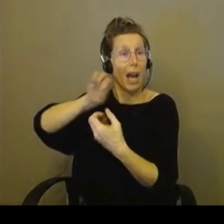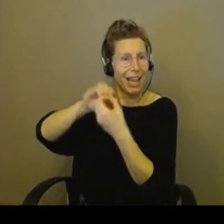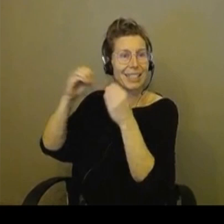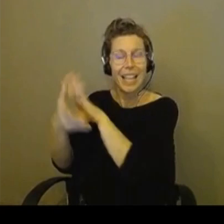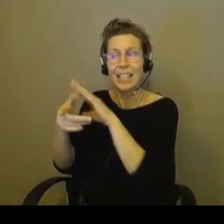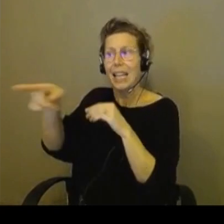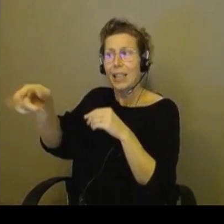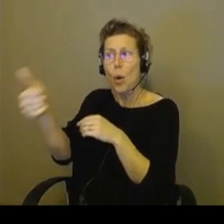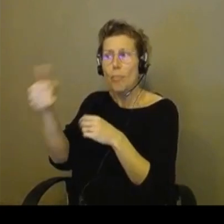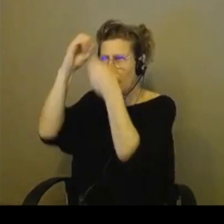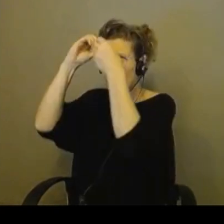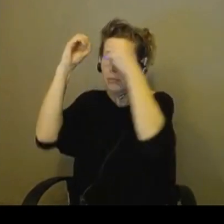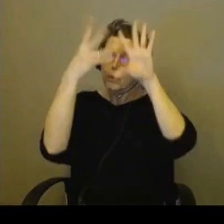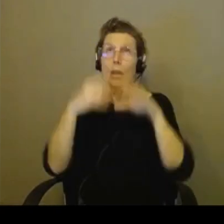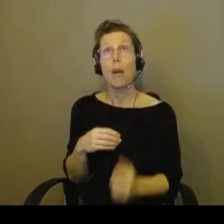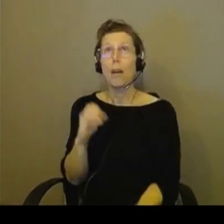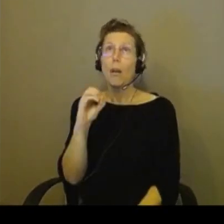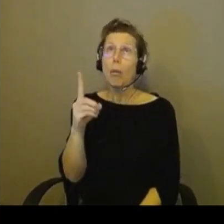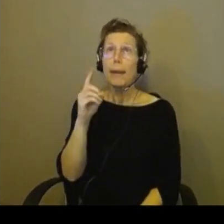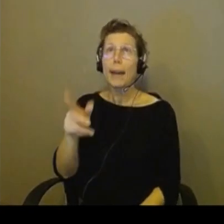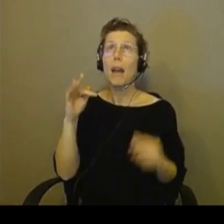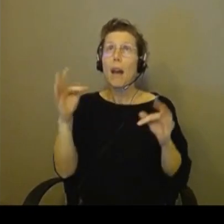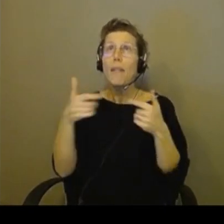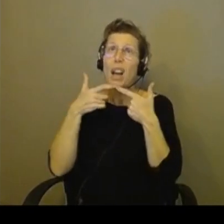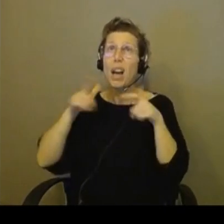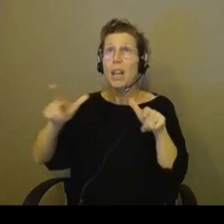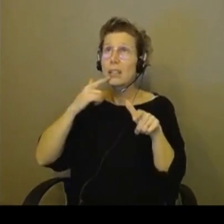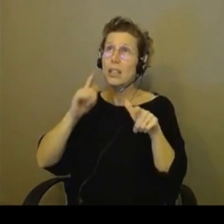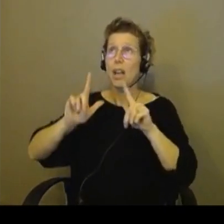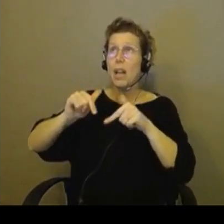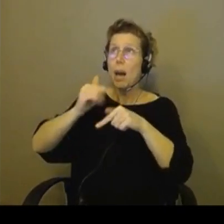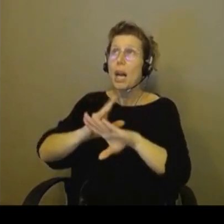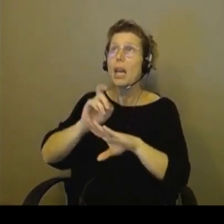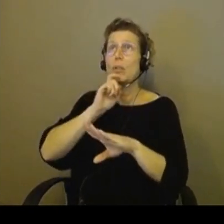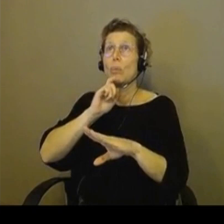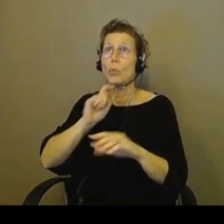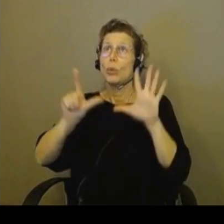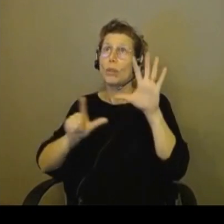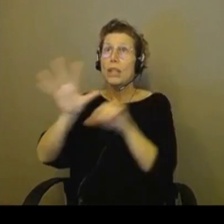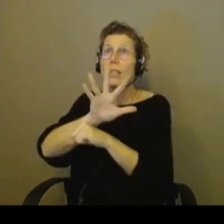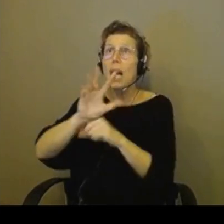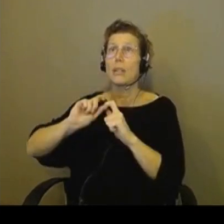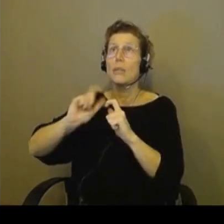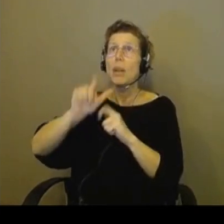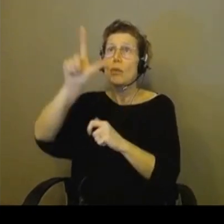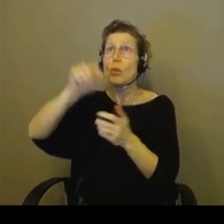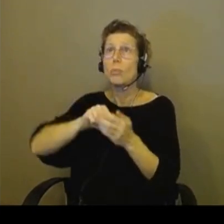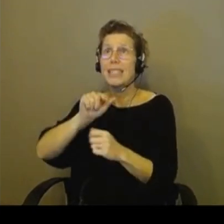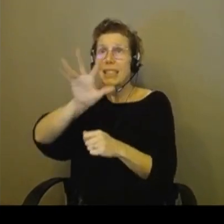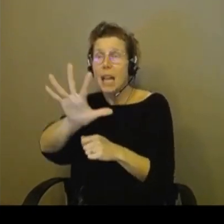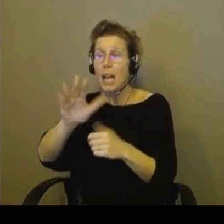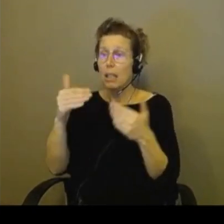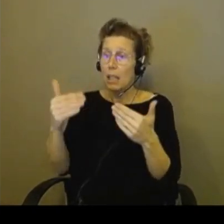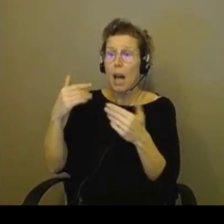elle est fixée depuis 1975, 2005, puis après il y a eu d'autres lois, notamment la loi LOM. Comment on fait pour ne plus être à travers